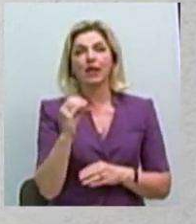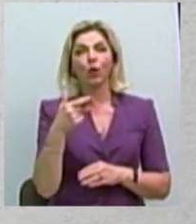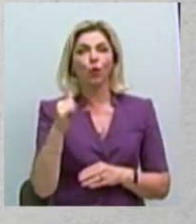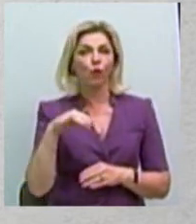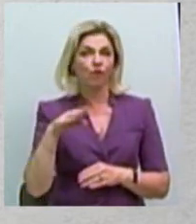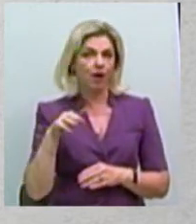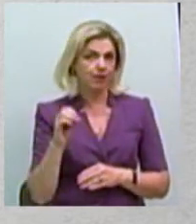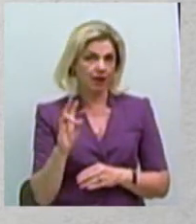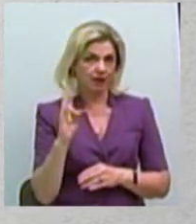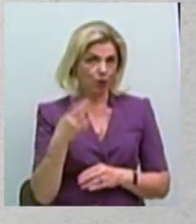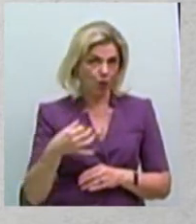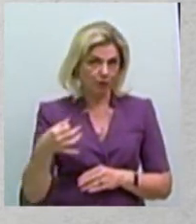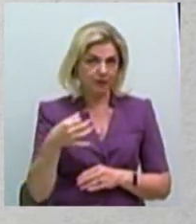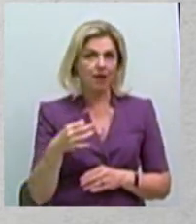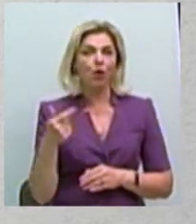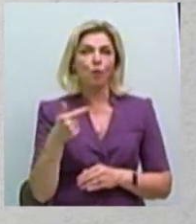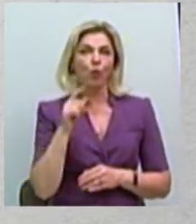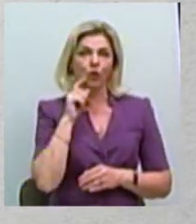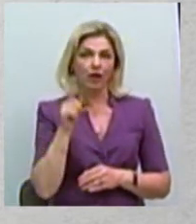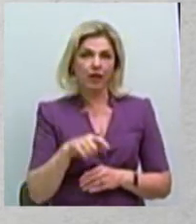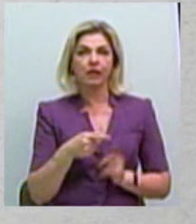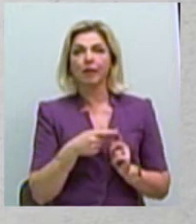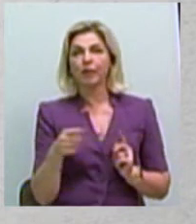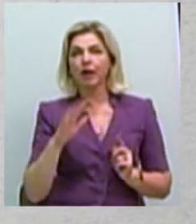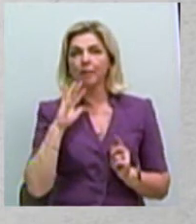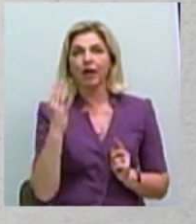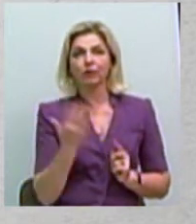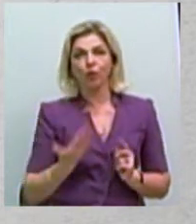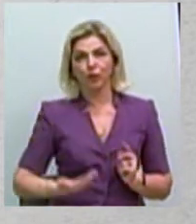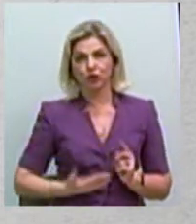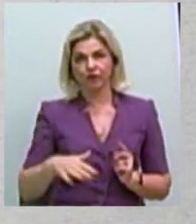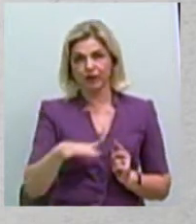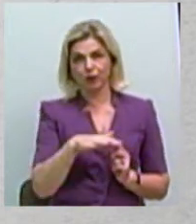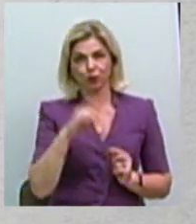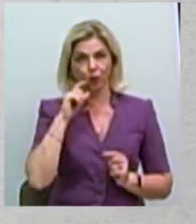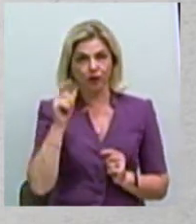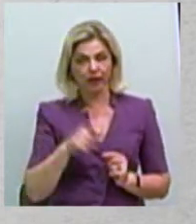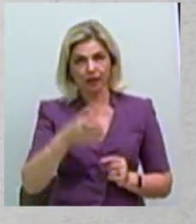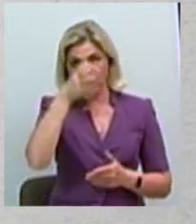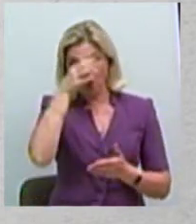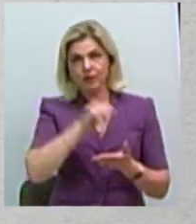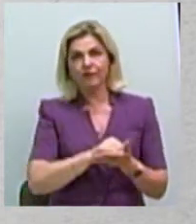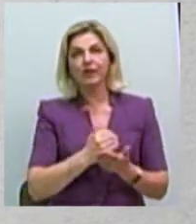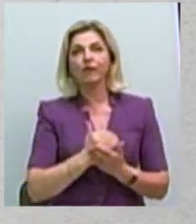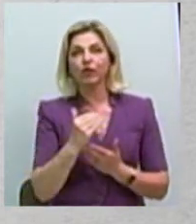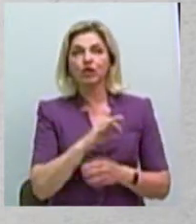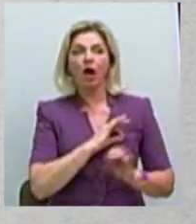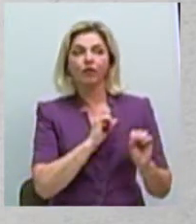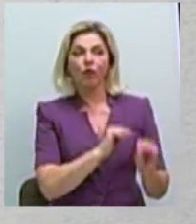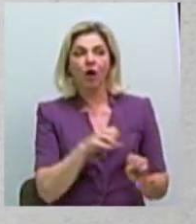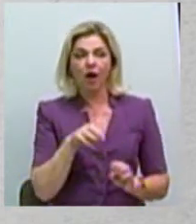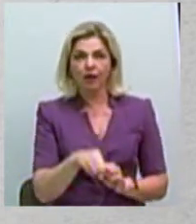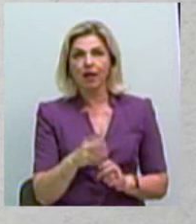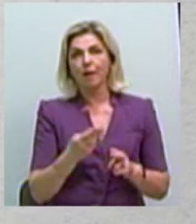області. Громадянин України. Протягом останніх 5 років проживає на території України. Освіта вища. Адвокат.